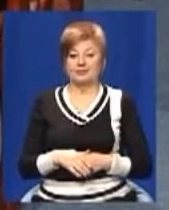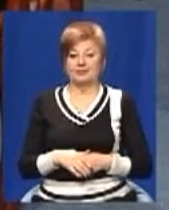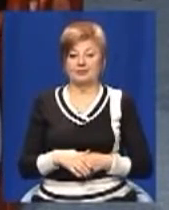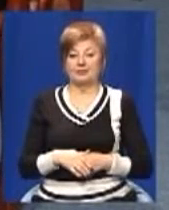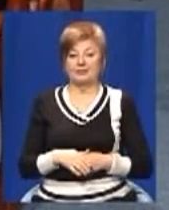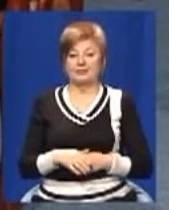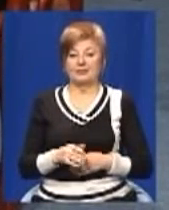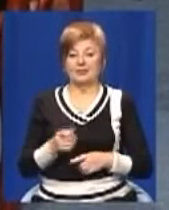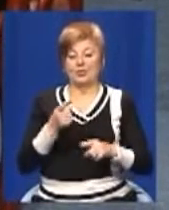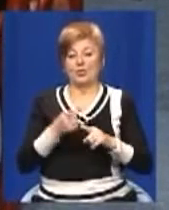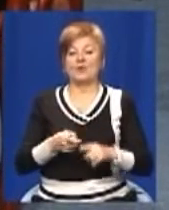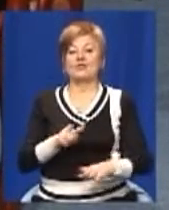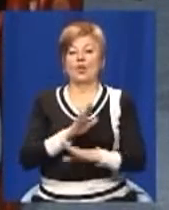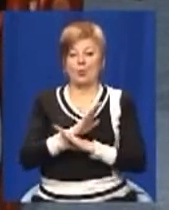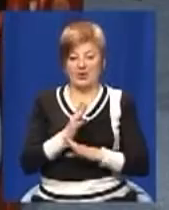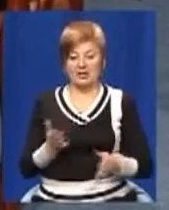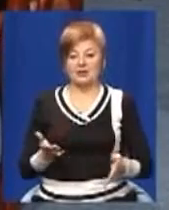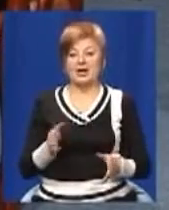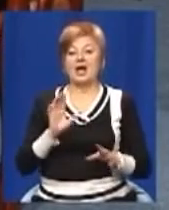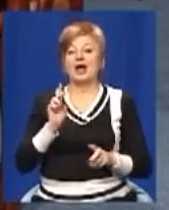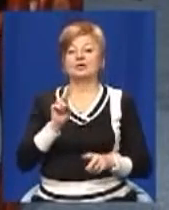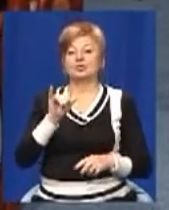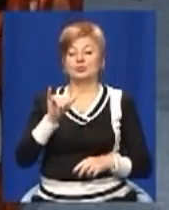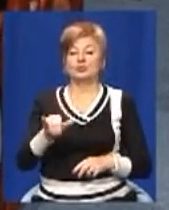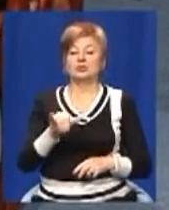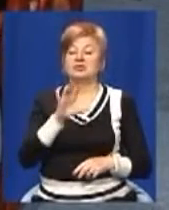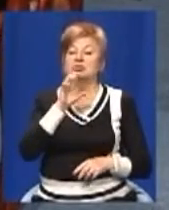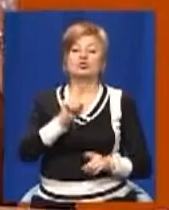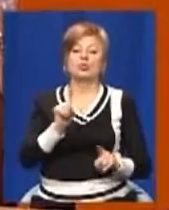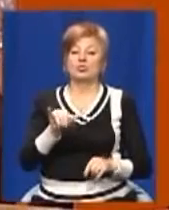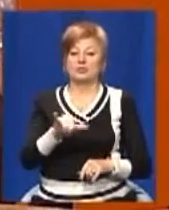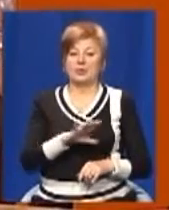Половину повмирали. Ну, буває. А хто в тебе, до речі, які тваринки були?